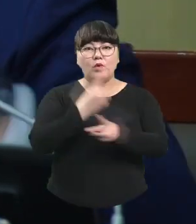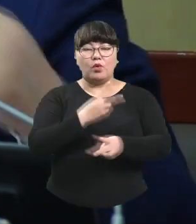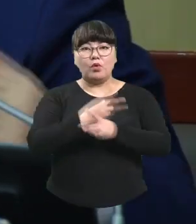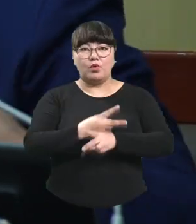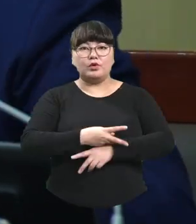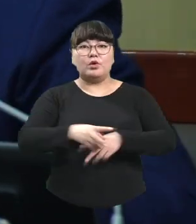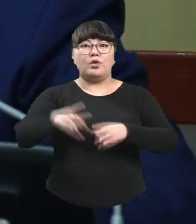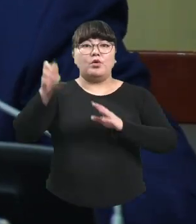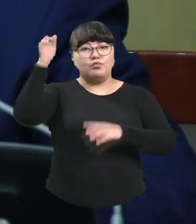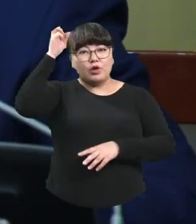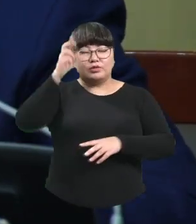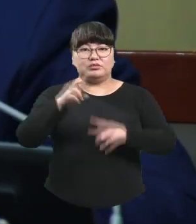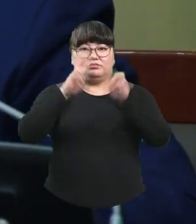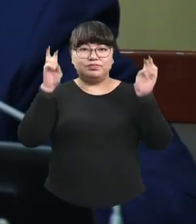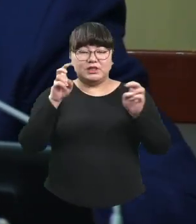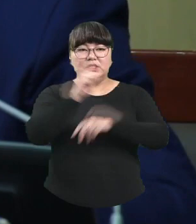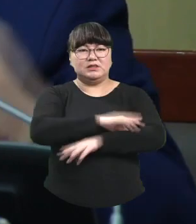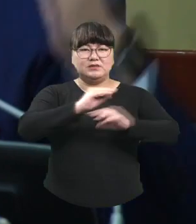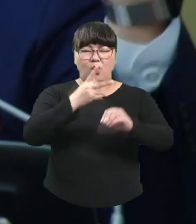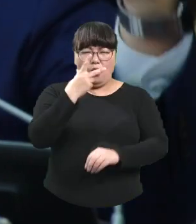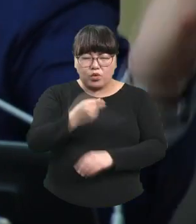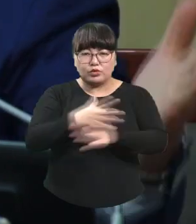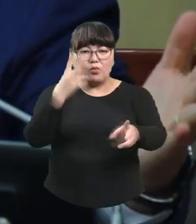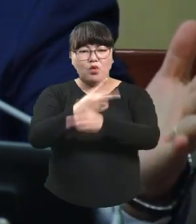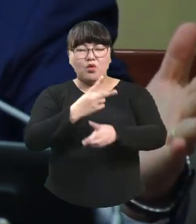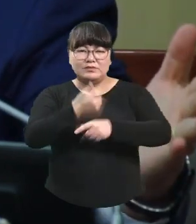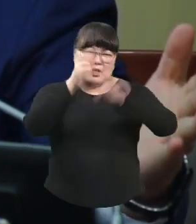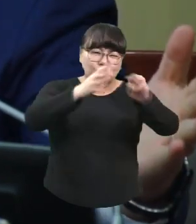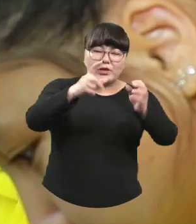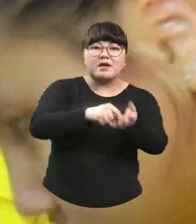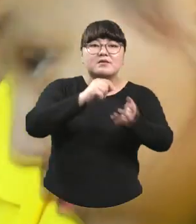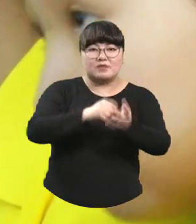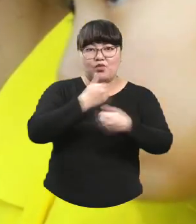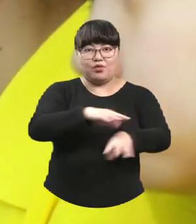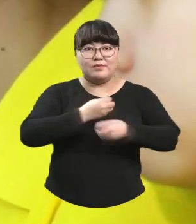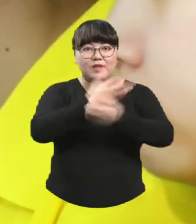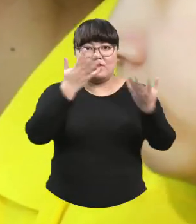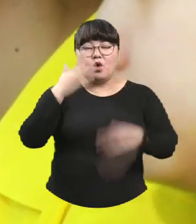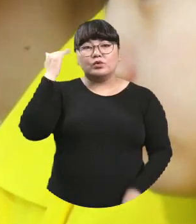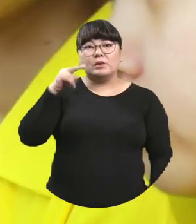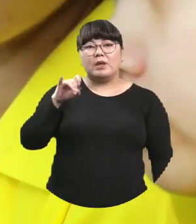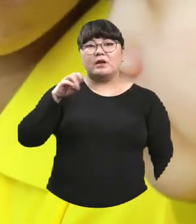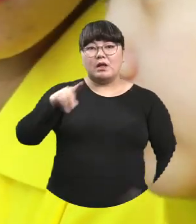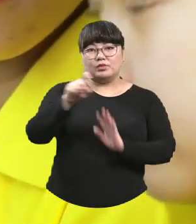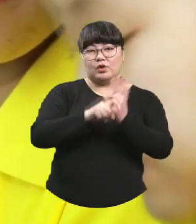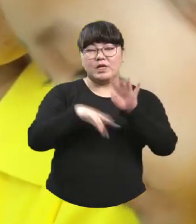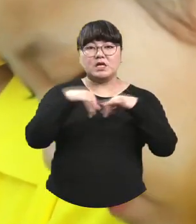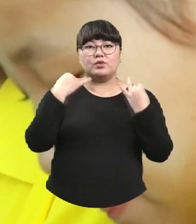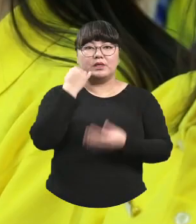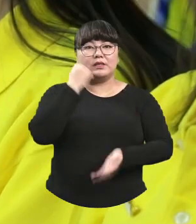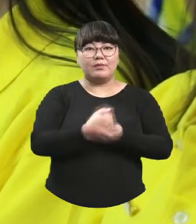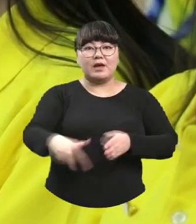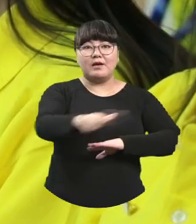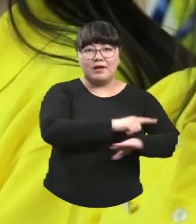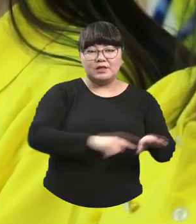хуулийн боловсрол сэдвээр хичээл зааж үндсэн хуулиа сайтар судлахыг хүмүүстэй загсан. Өсвөрийн парламент 2023 хөтөлбөрийг улсын